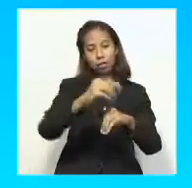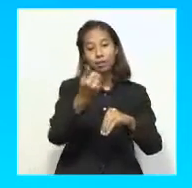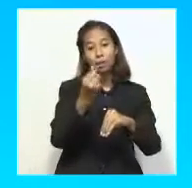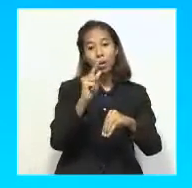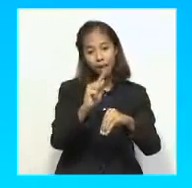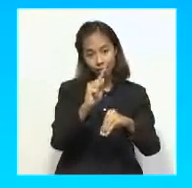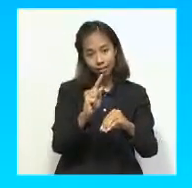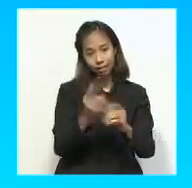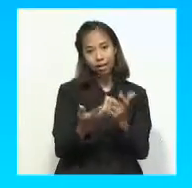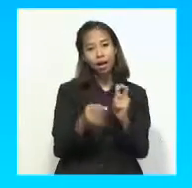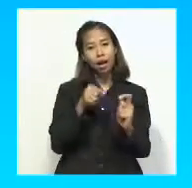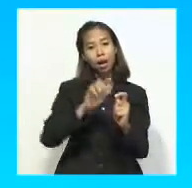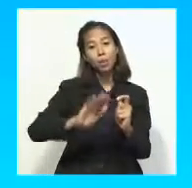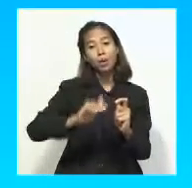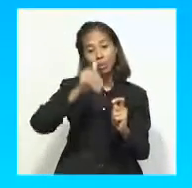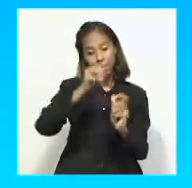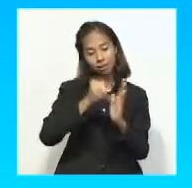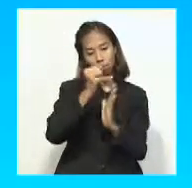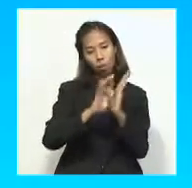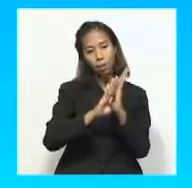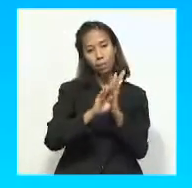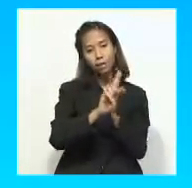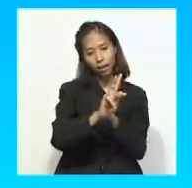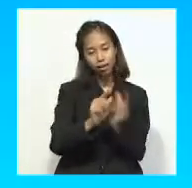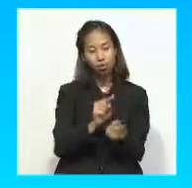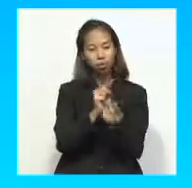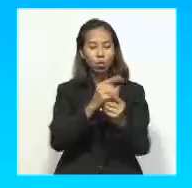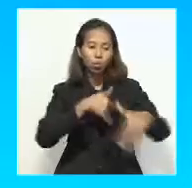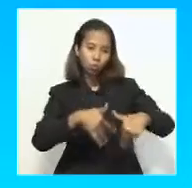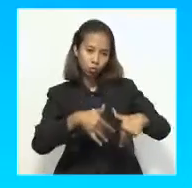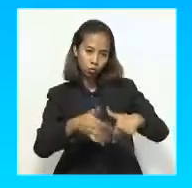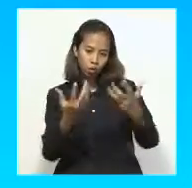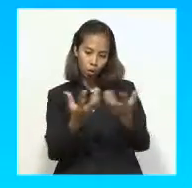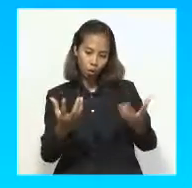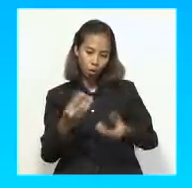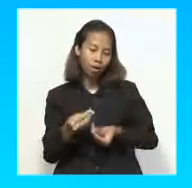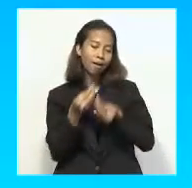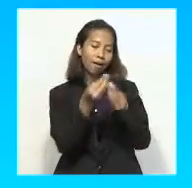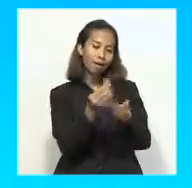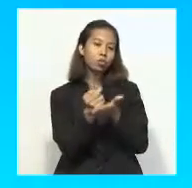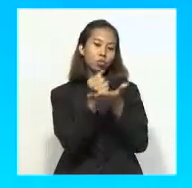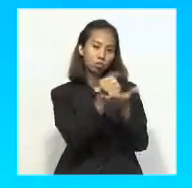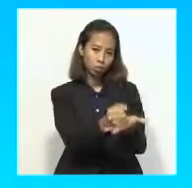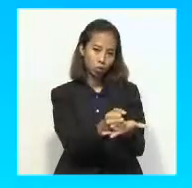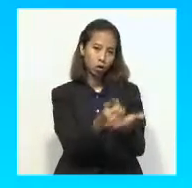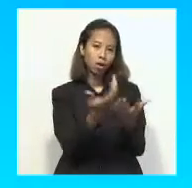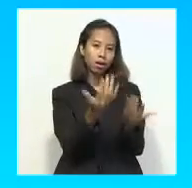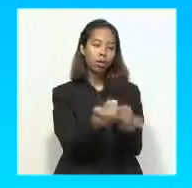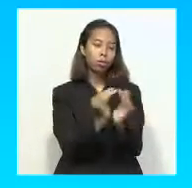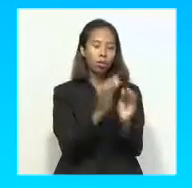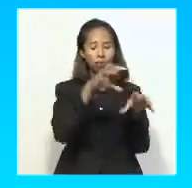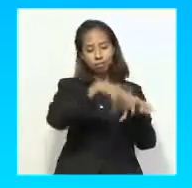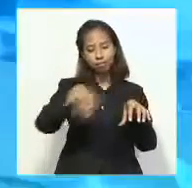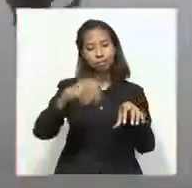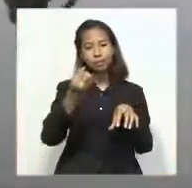บลบึงกาฬอำเภอเมืองบึงกาฬนะครับเพื่อที่จะพบปะพูดคุยพร้อมกับมอบสิ่งของแก่ผู้ประสบภัยน้ำท่วมจำนวน13ครัวเรือนด้